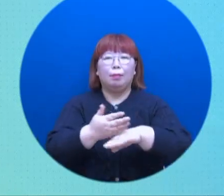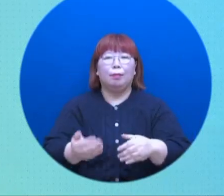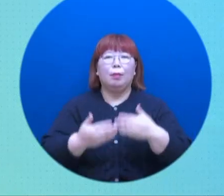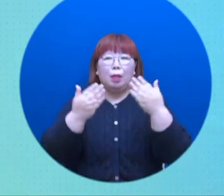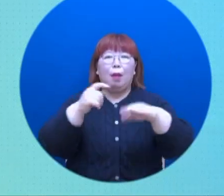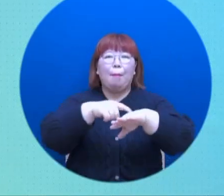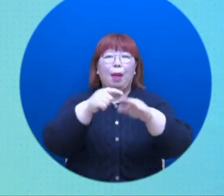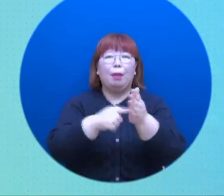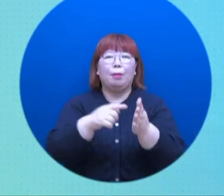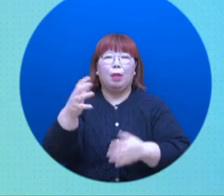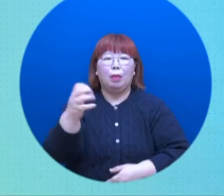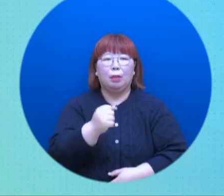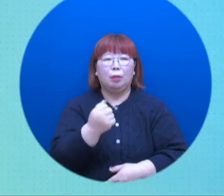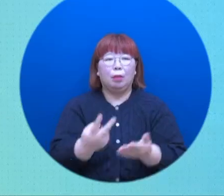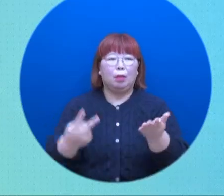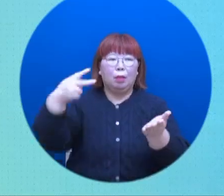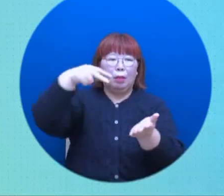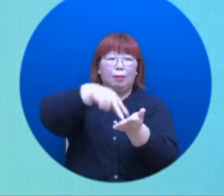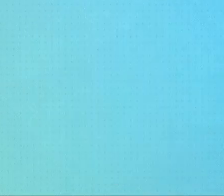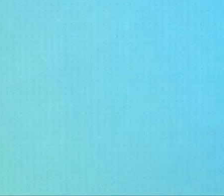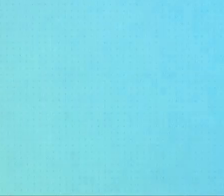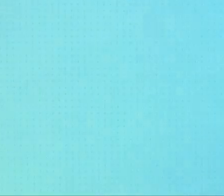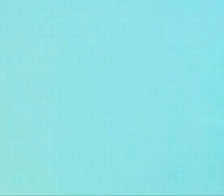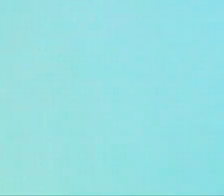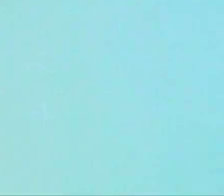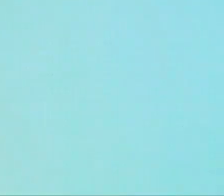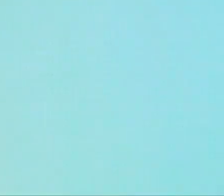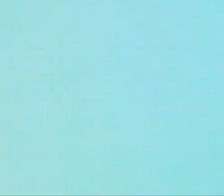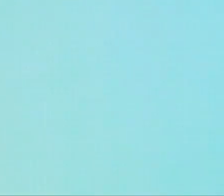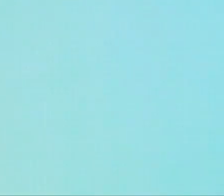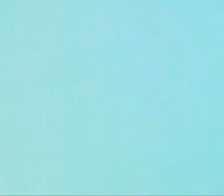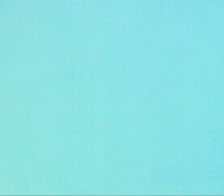마음을 가지고 다 같이 자리에서 일어나겠습니다.